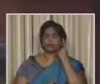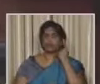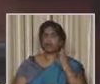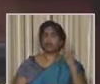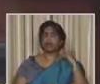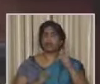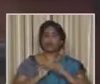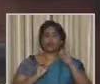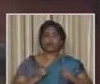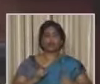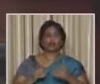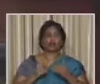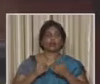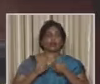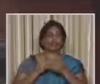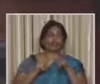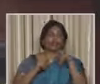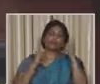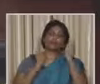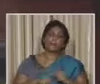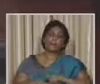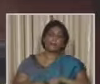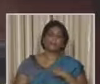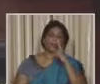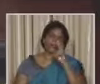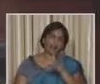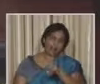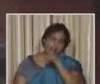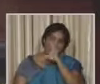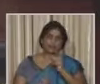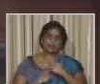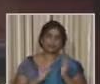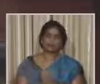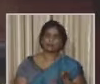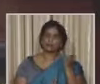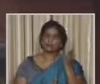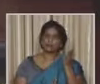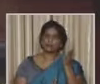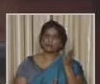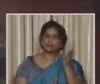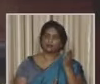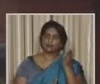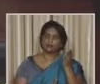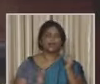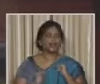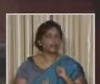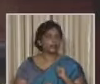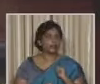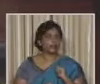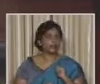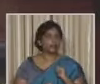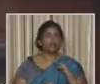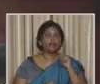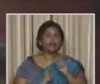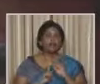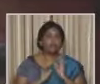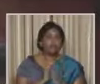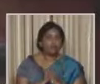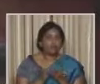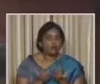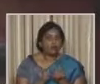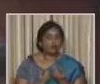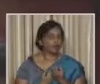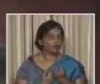சபை கேட்டடியில் 1.5 மணித்தியாலம் அமர்ந்திருந்ததாக வஜிர அபயவர்தன கூறினார். பிரதமர் வெட்கப்பட வேண்டும். ஏன்? தனக்கு